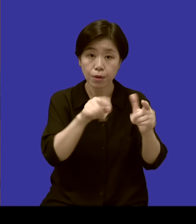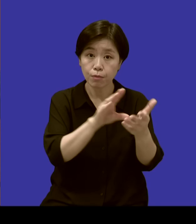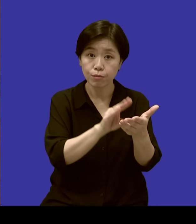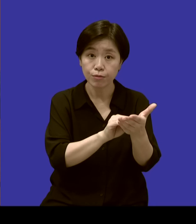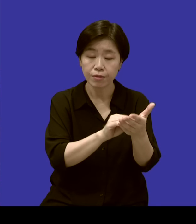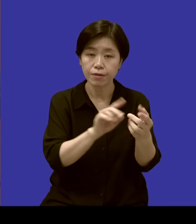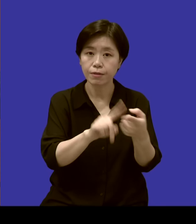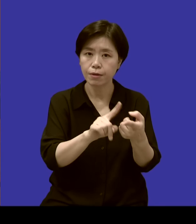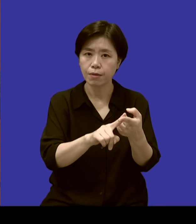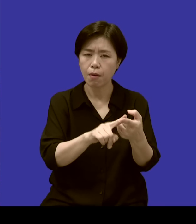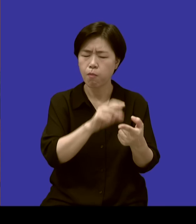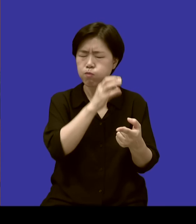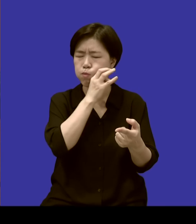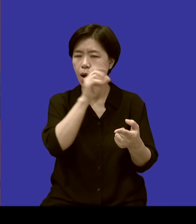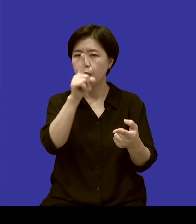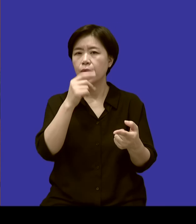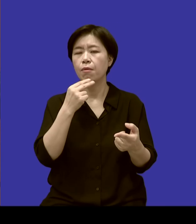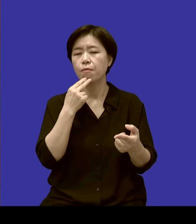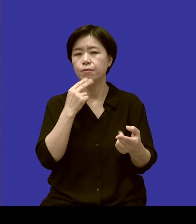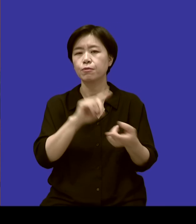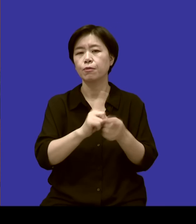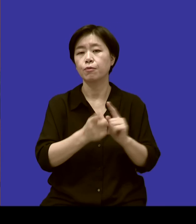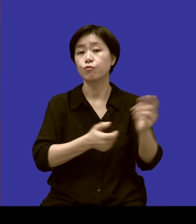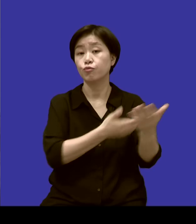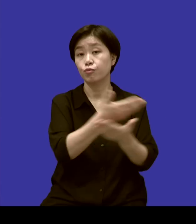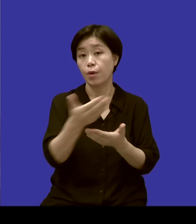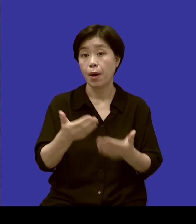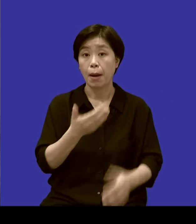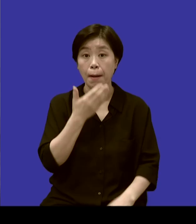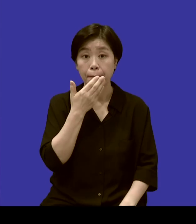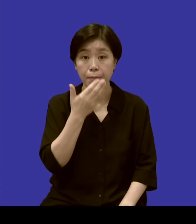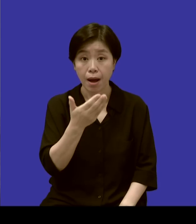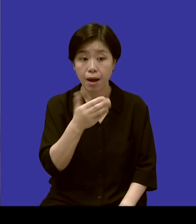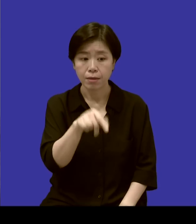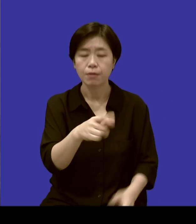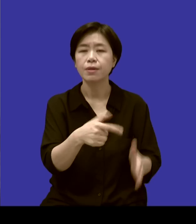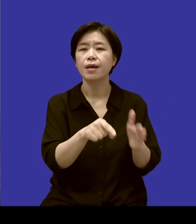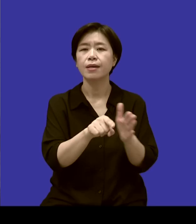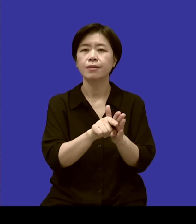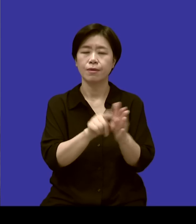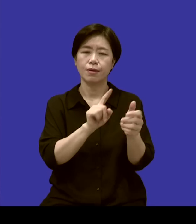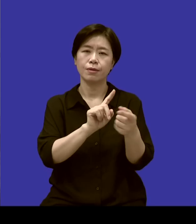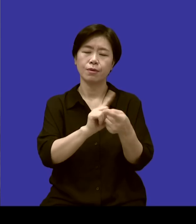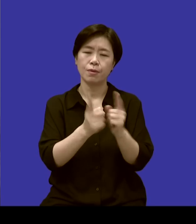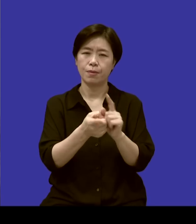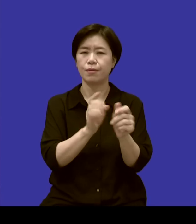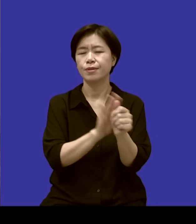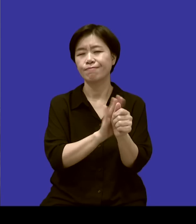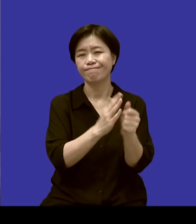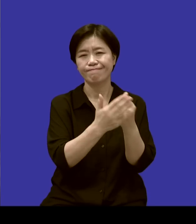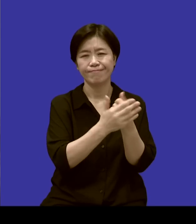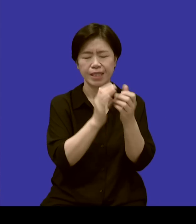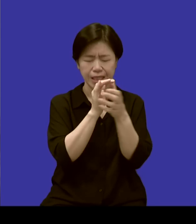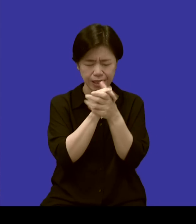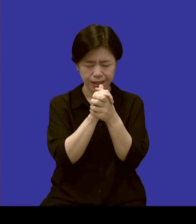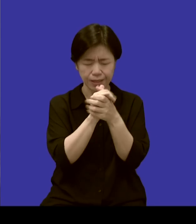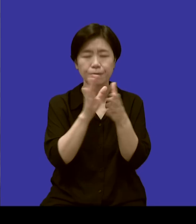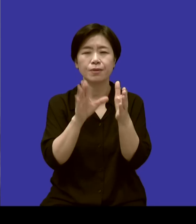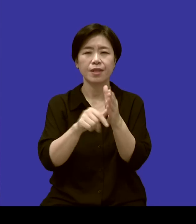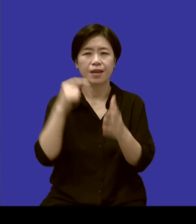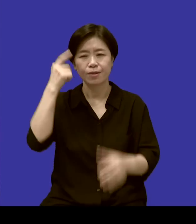있어요. 네. 드러나요, 문제가. 네, 네. 그럴 때 우리는 그것을 같이 합심하여 중보하고 네. 그럴 때 성령의 역사가